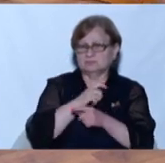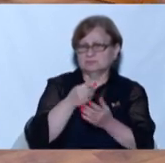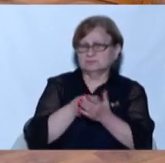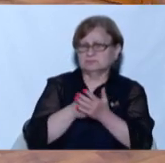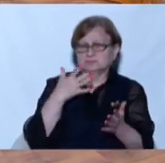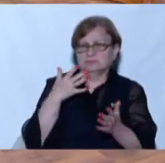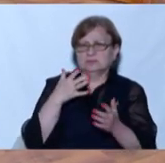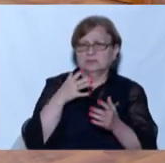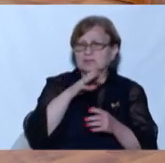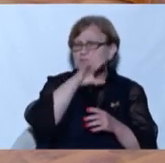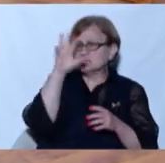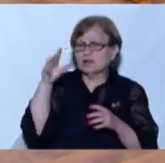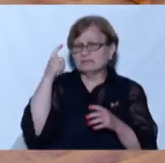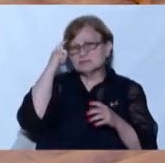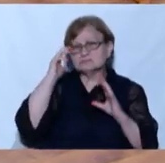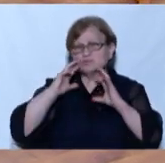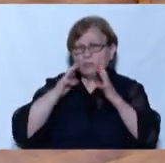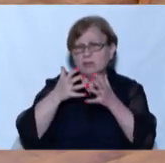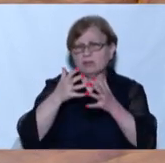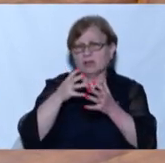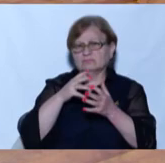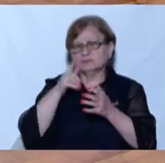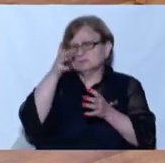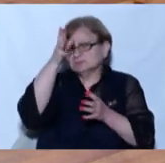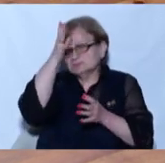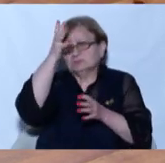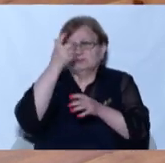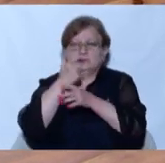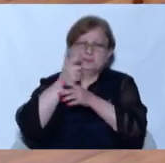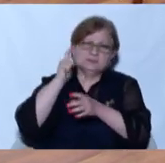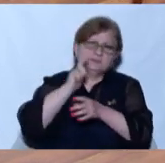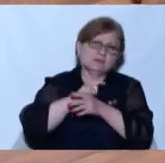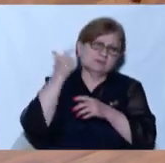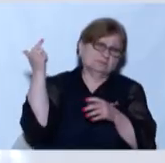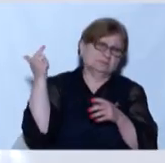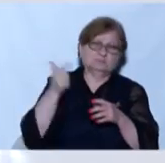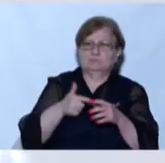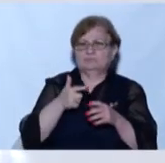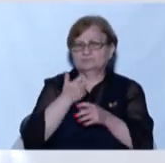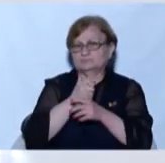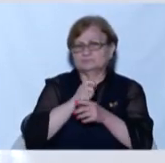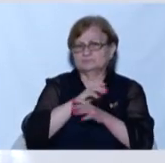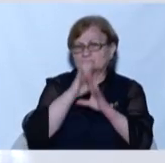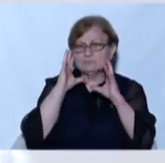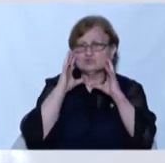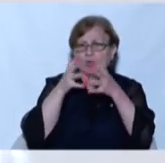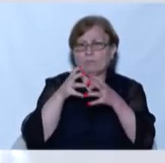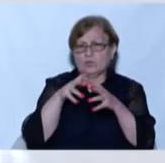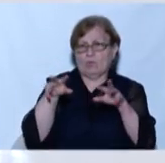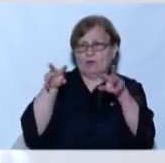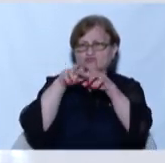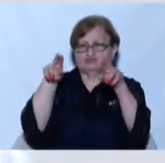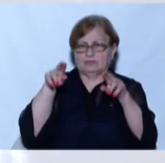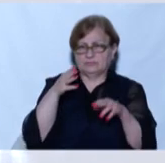თავისი მასშტაბით, თავისი მსოფლმხაქმით, თავისი პოეტური ძალით, თავისი მწერლური ძალით, თავისი პროზით, სოფლიო მასშტაბის. აი